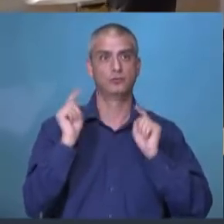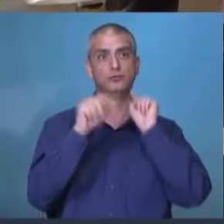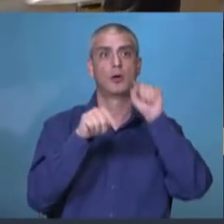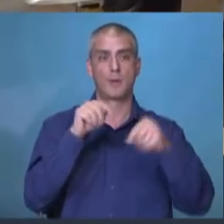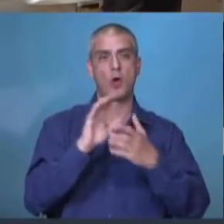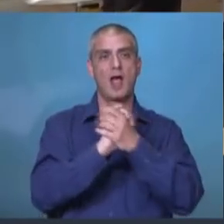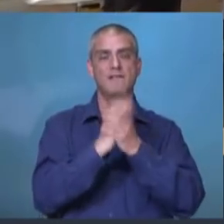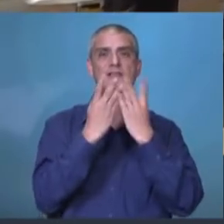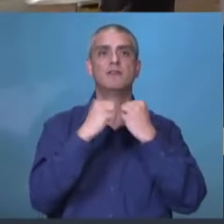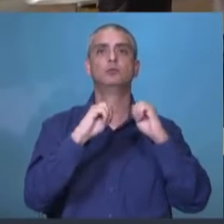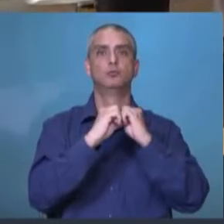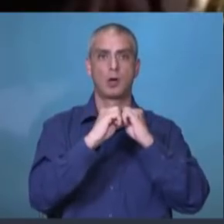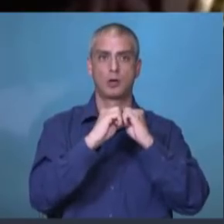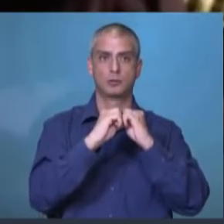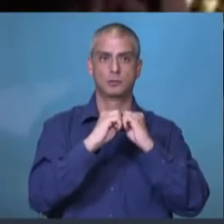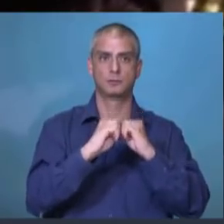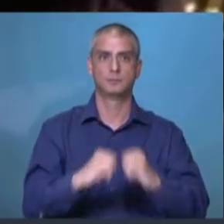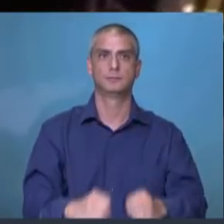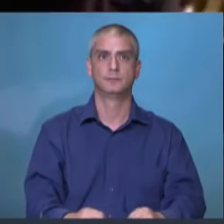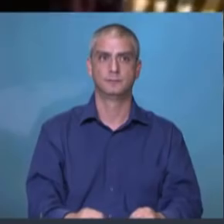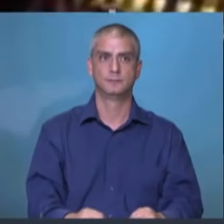החברים והמשפחות.